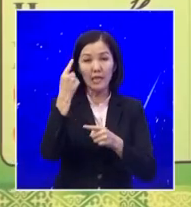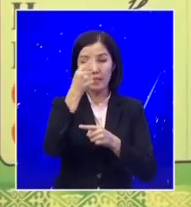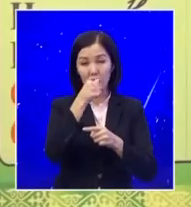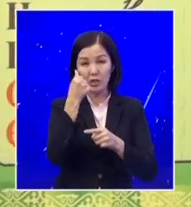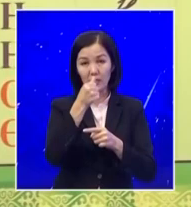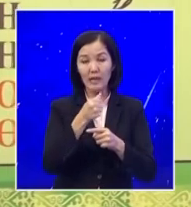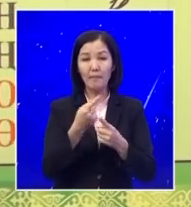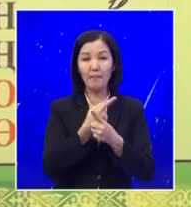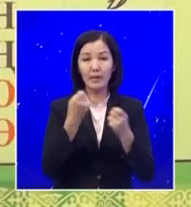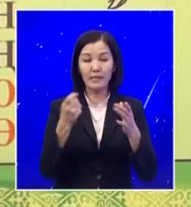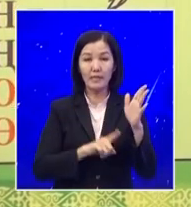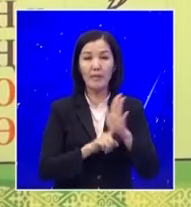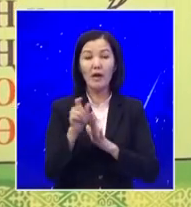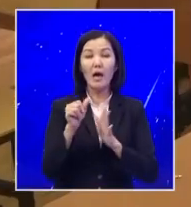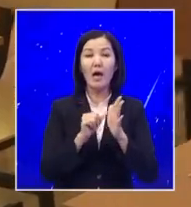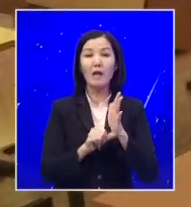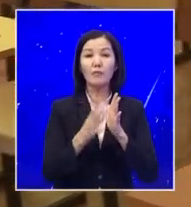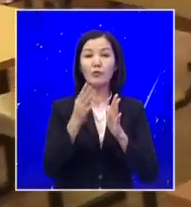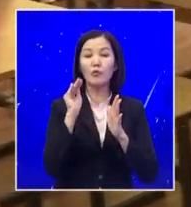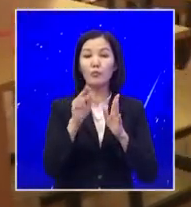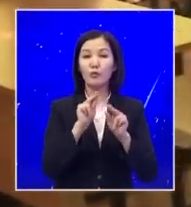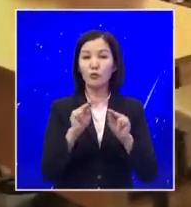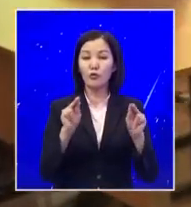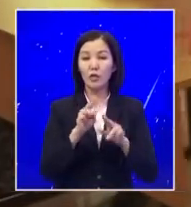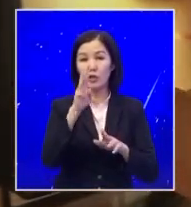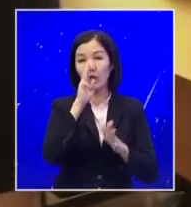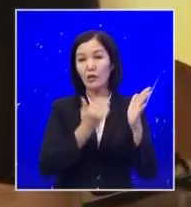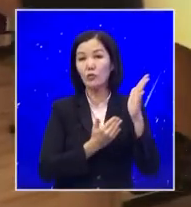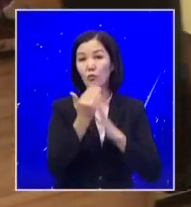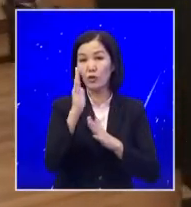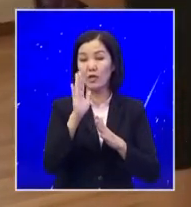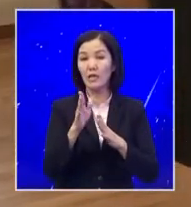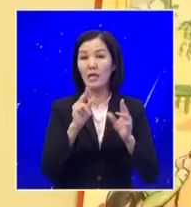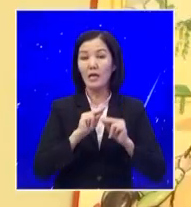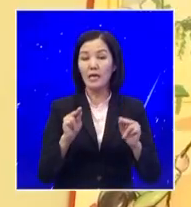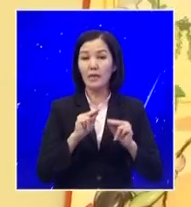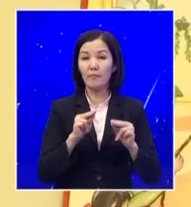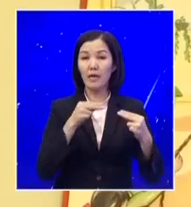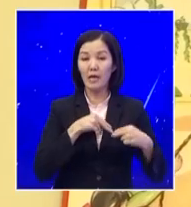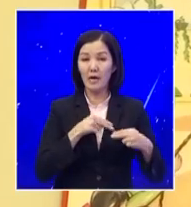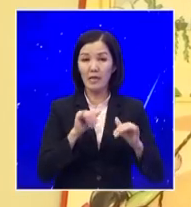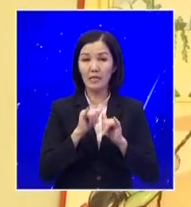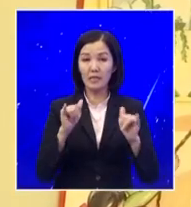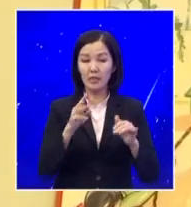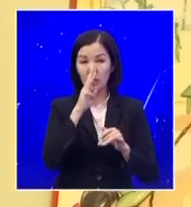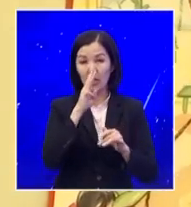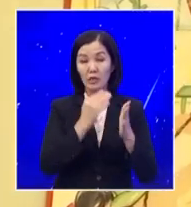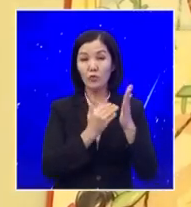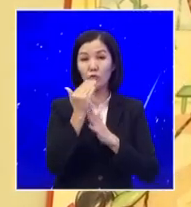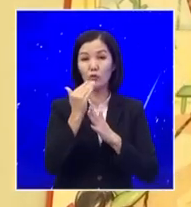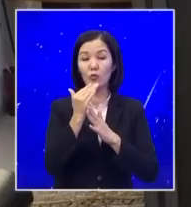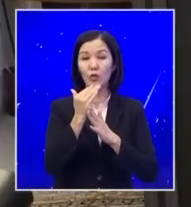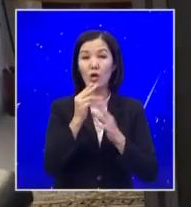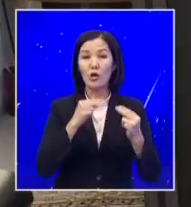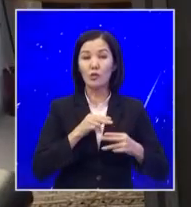мыңнан аса ұстаздың жалақысы артады. Жалпы соңғы жылдары мектеп мұғалімдерінің еңбекақысын арттыру бойынша біршама жұмыстар атқарылды.